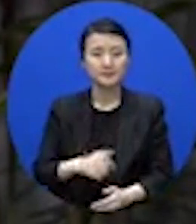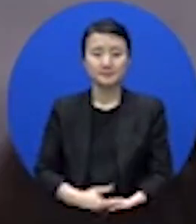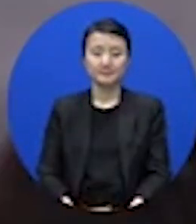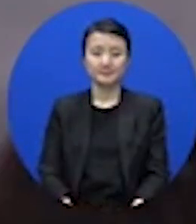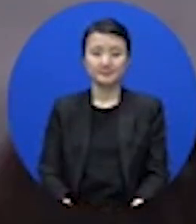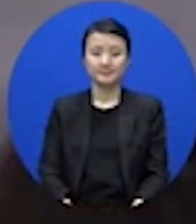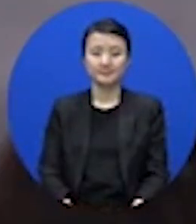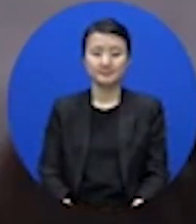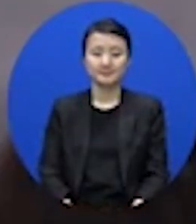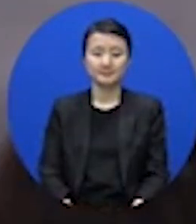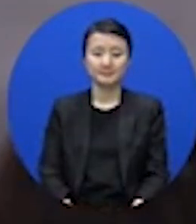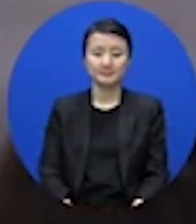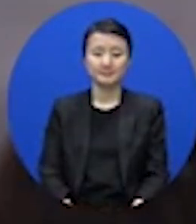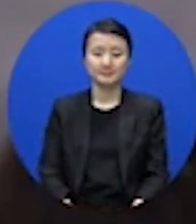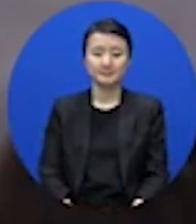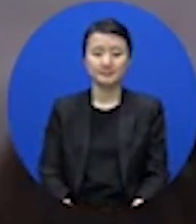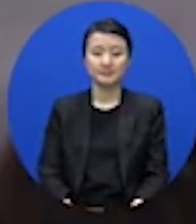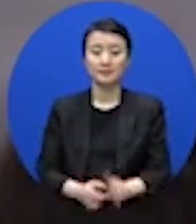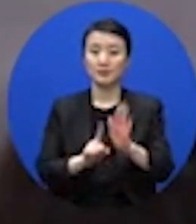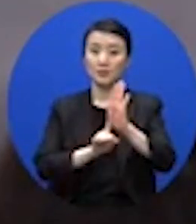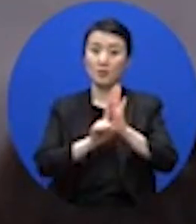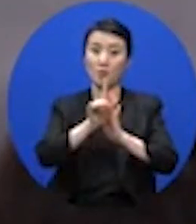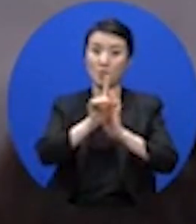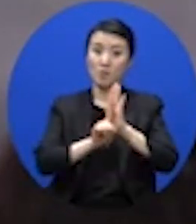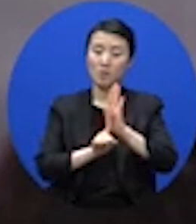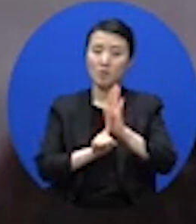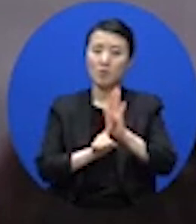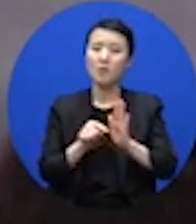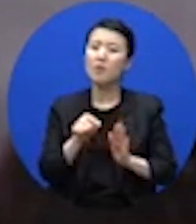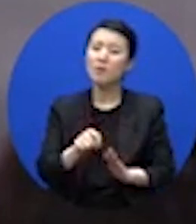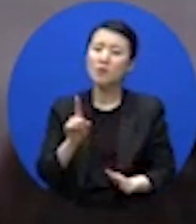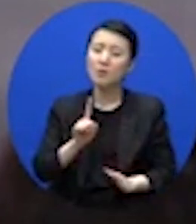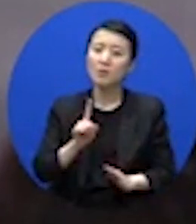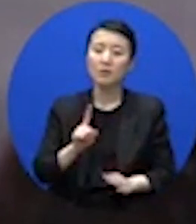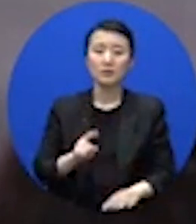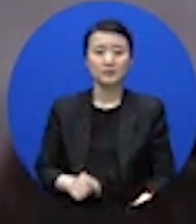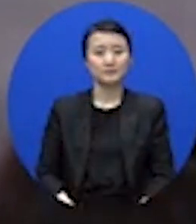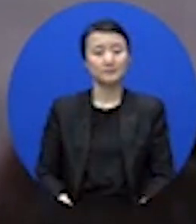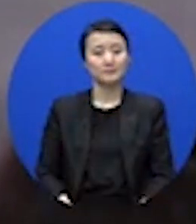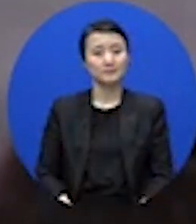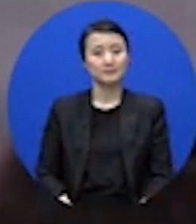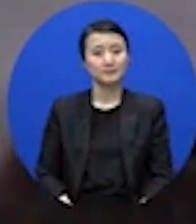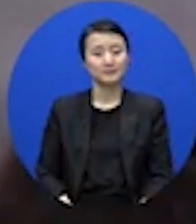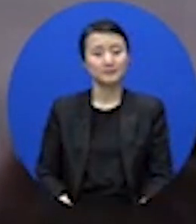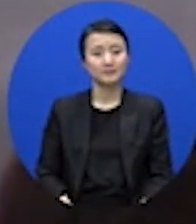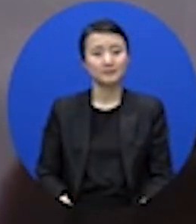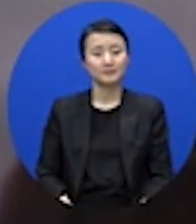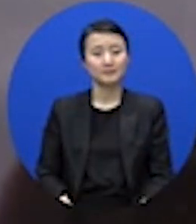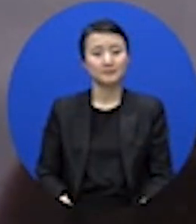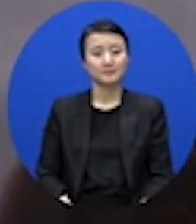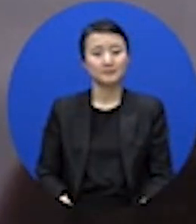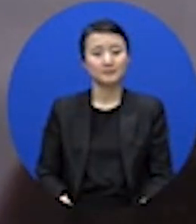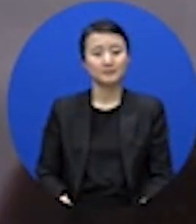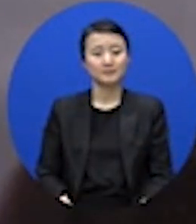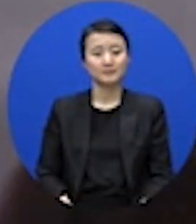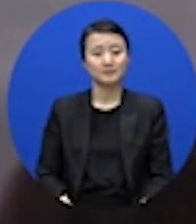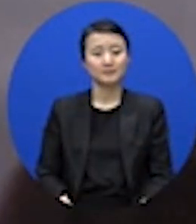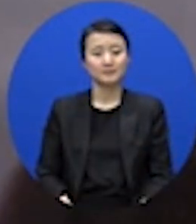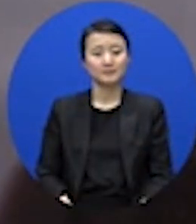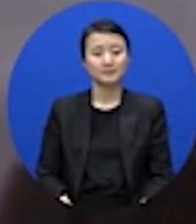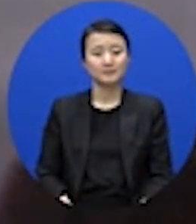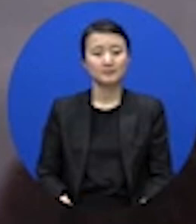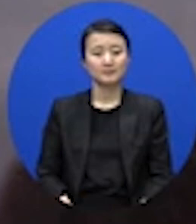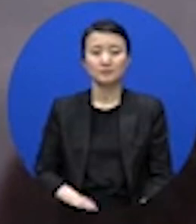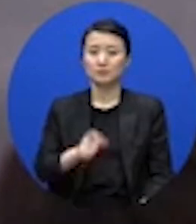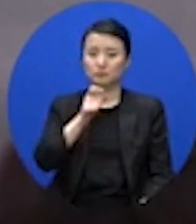해보겠는데요. 아, 온도는 세상에 뭐 어떤 것들이 있을까요? 한번 생각해 볼 수 있겠죠? 네.